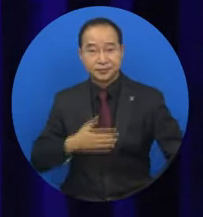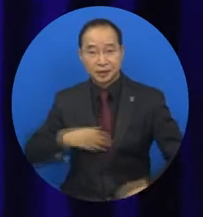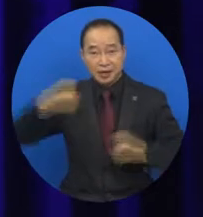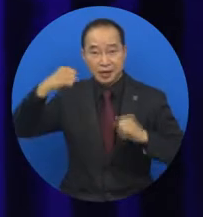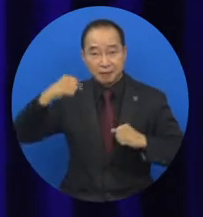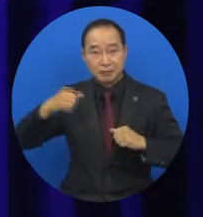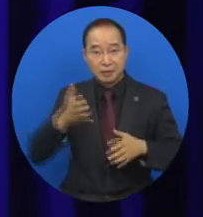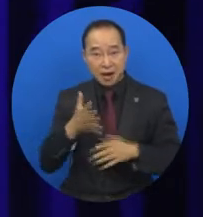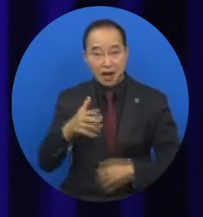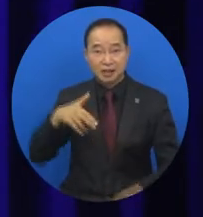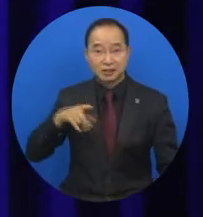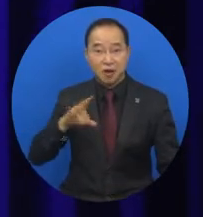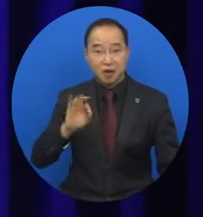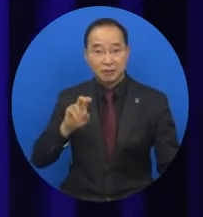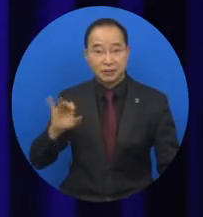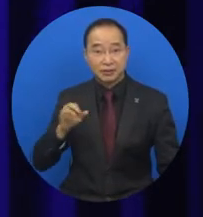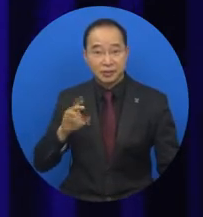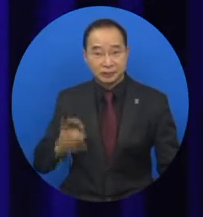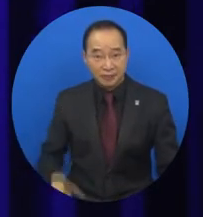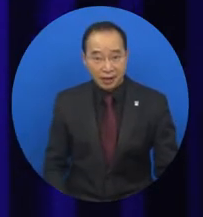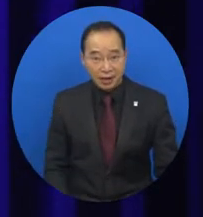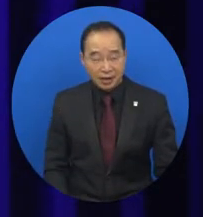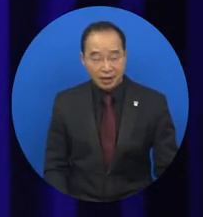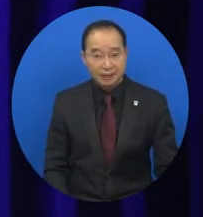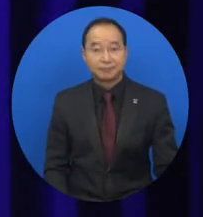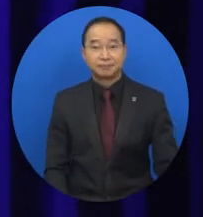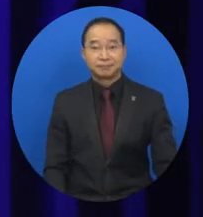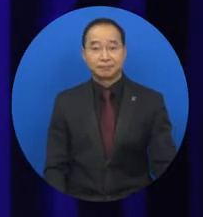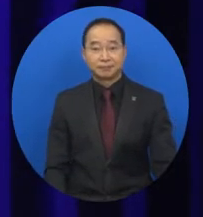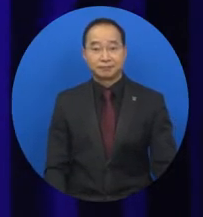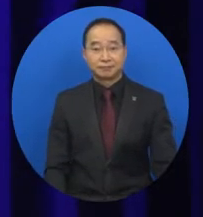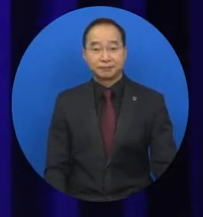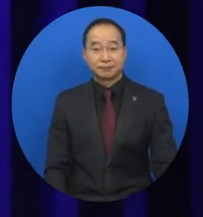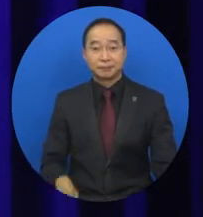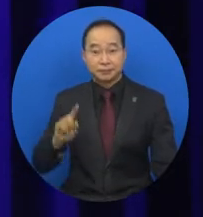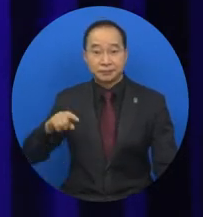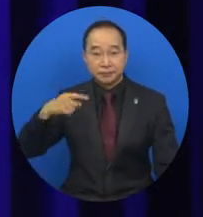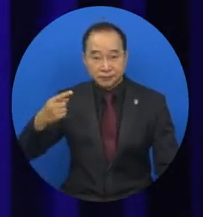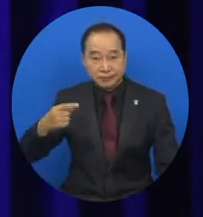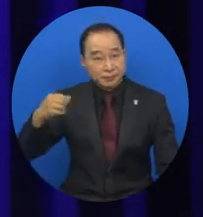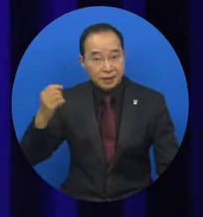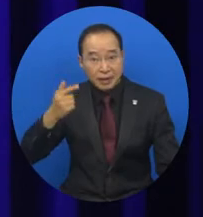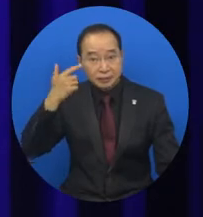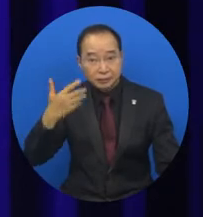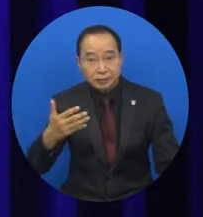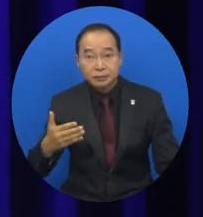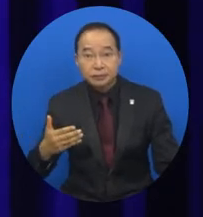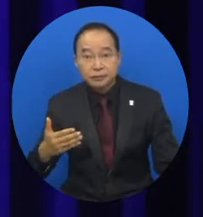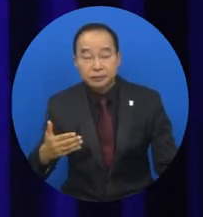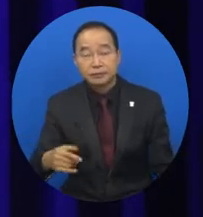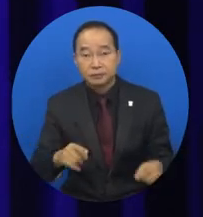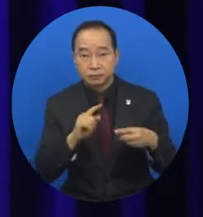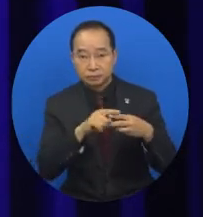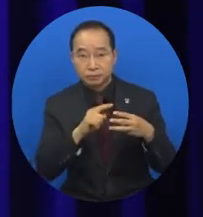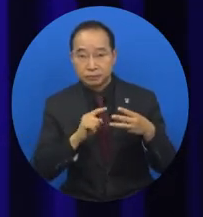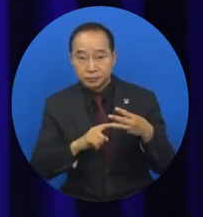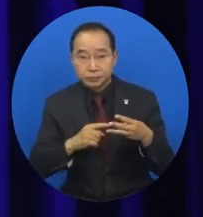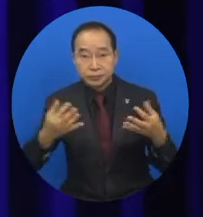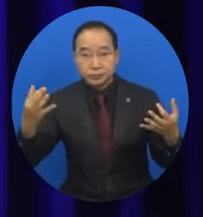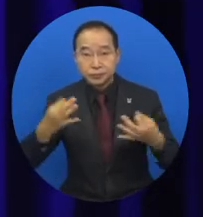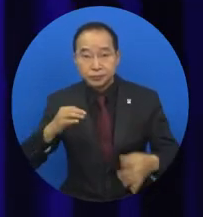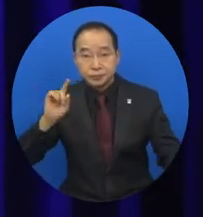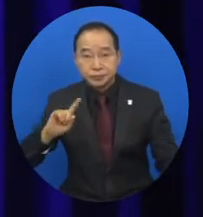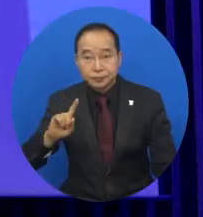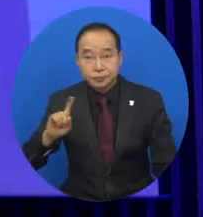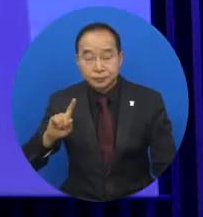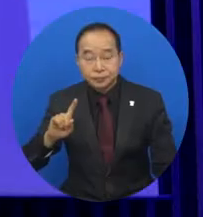저는 안무가 정미영이라고 합니다. 그리고 인사를 딱 나누고 나서 세 가지 수준을 알아차림으로 다시 질문을